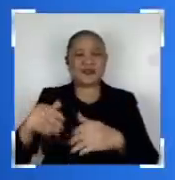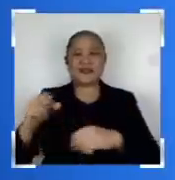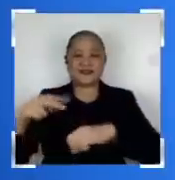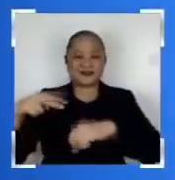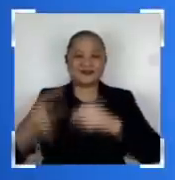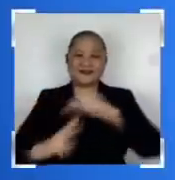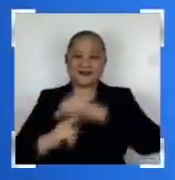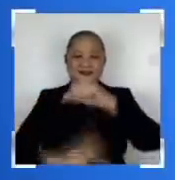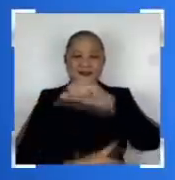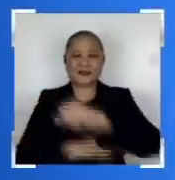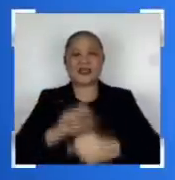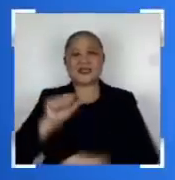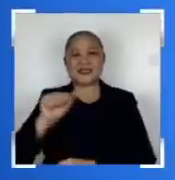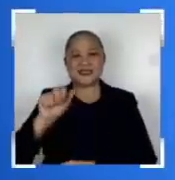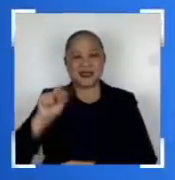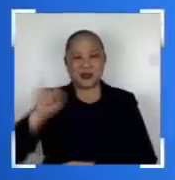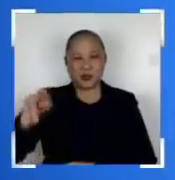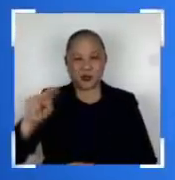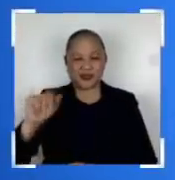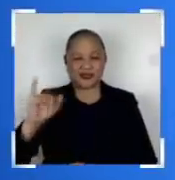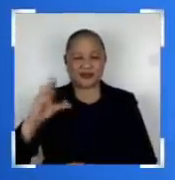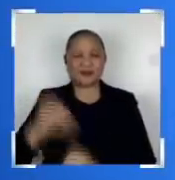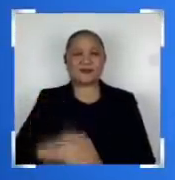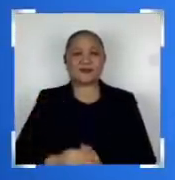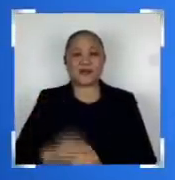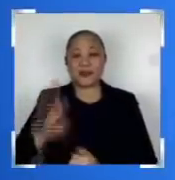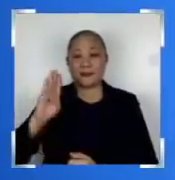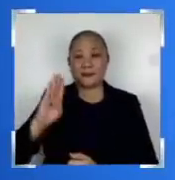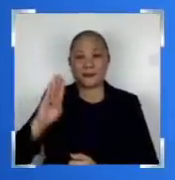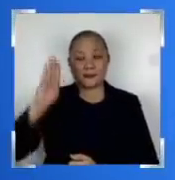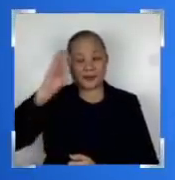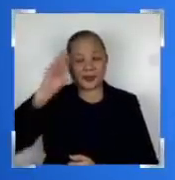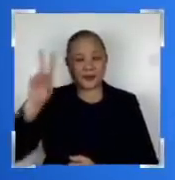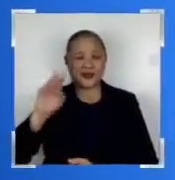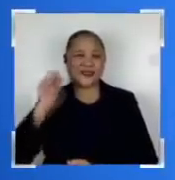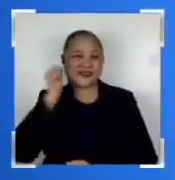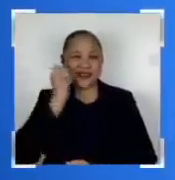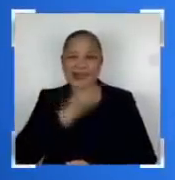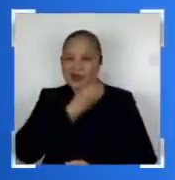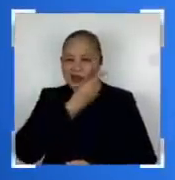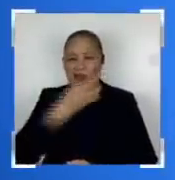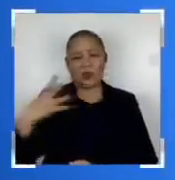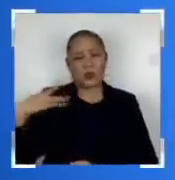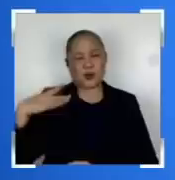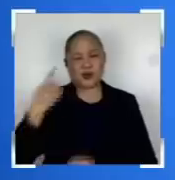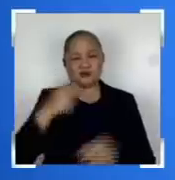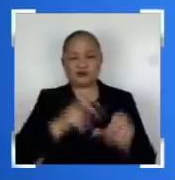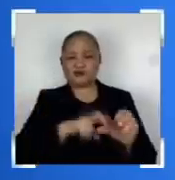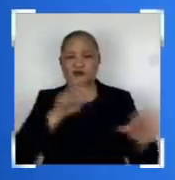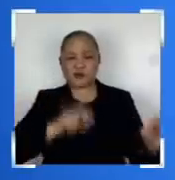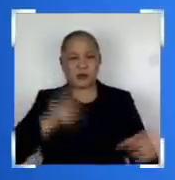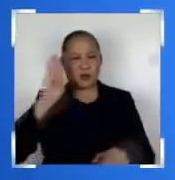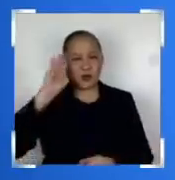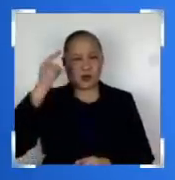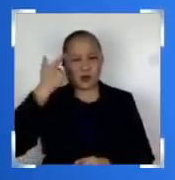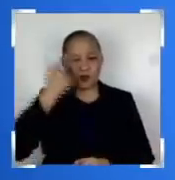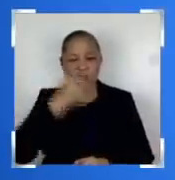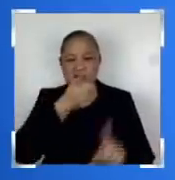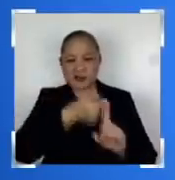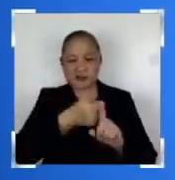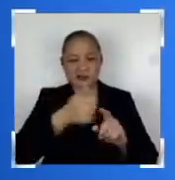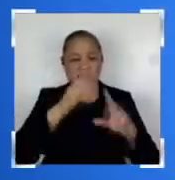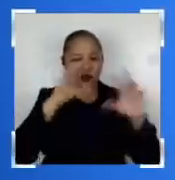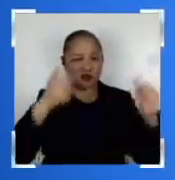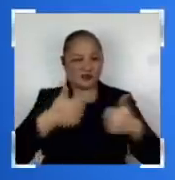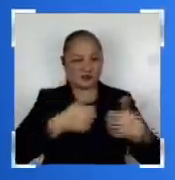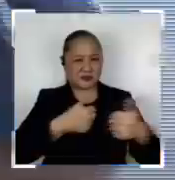Ayon sa BBM Sara Uni Team, hihintayin muna nila ang aktual na pag-atras ni Senador Bongo sa kanyang kandidatura bago sila